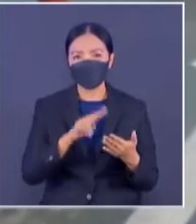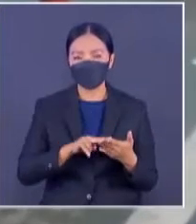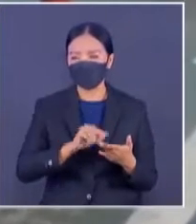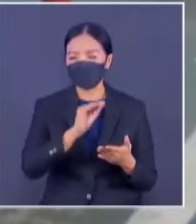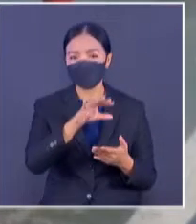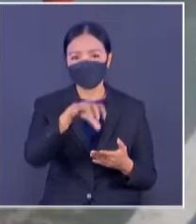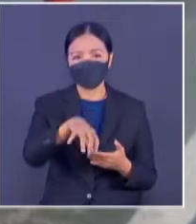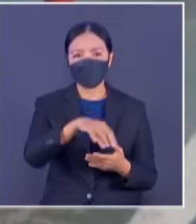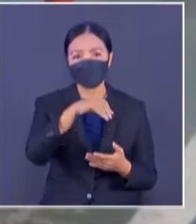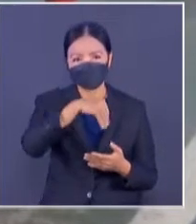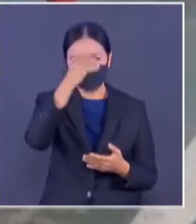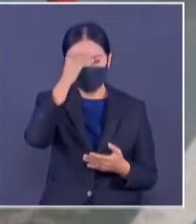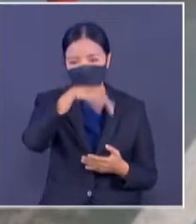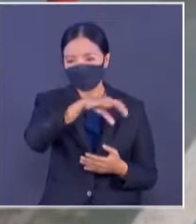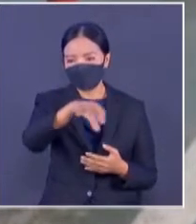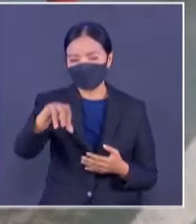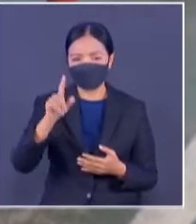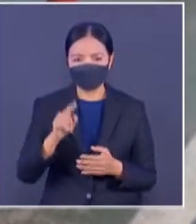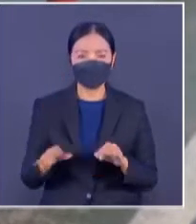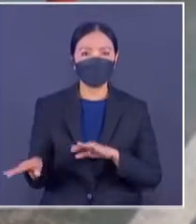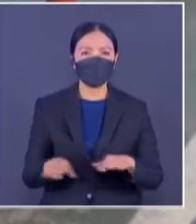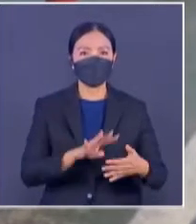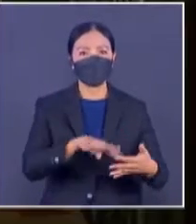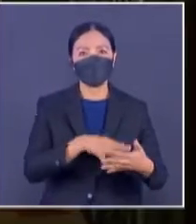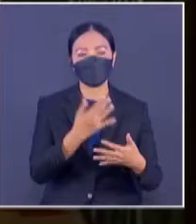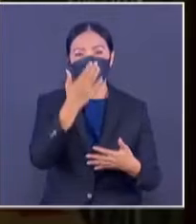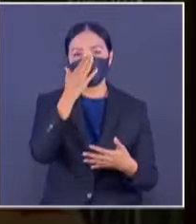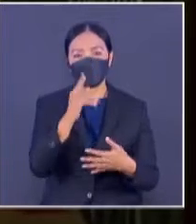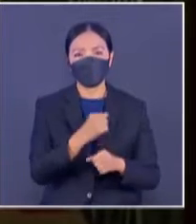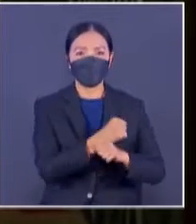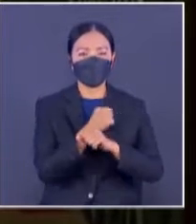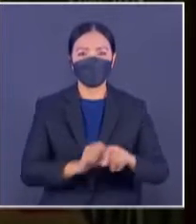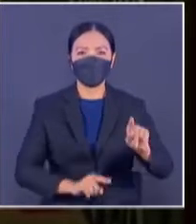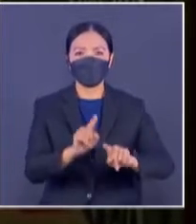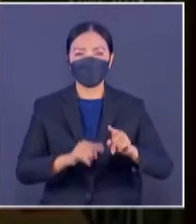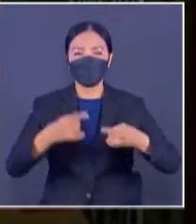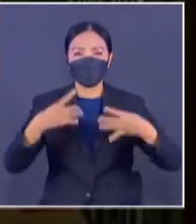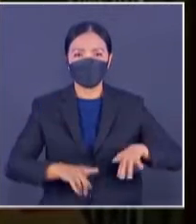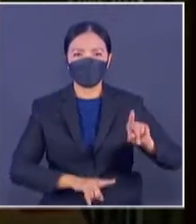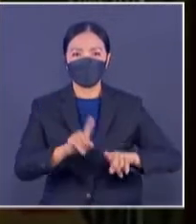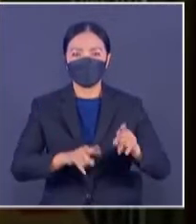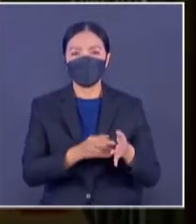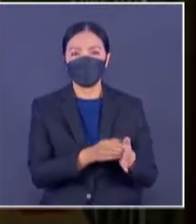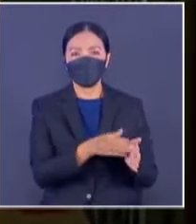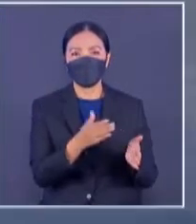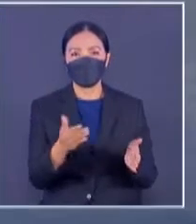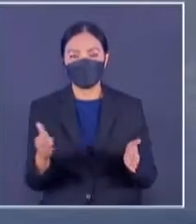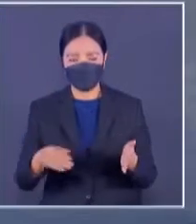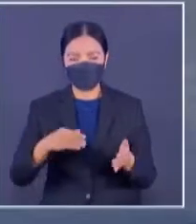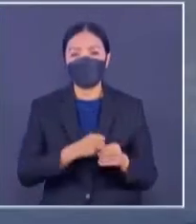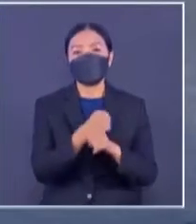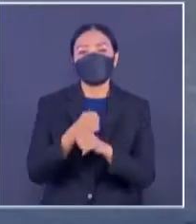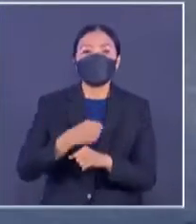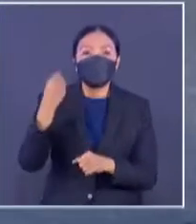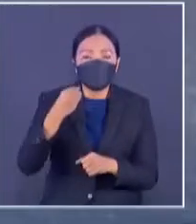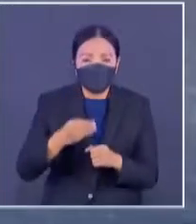ไปยังสถานศึกษาทุกแห่งในจังหวัดให้เตรียมแผนเผชิญเหตุแล้วก็ประเมินความเสี่ยงเป็นระยะไปนะครับเพื่อป้องกันไม่ให้เชื้อ